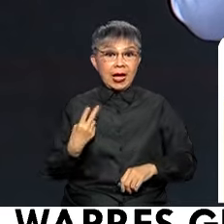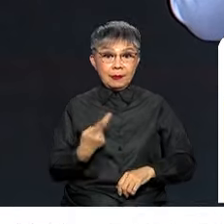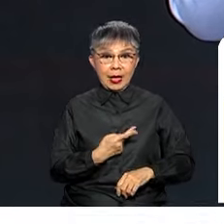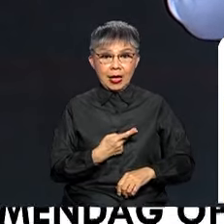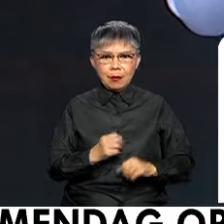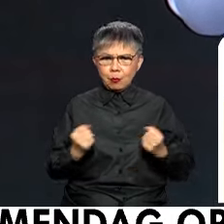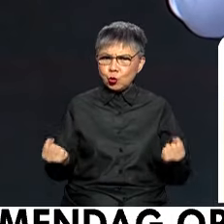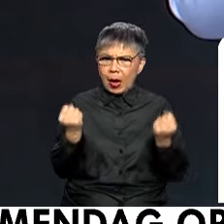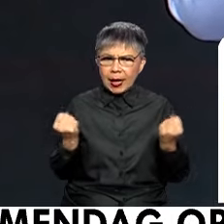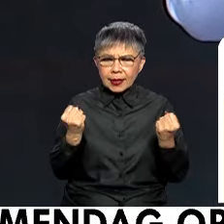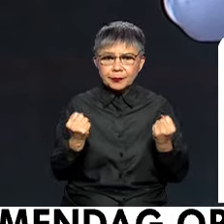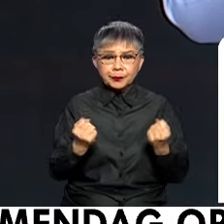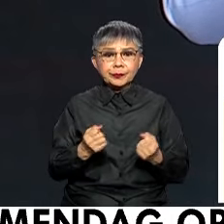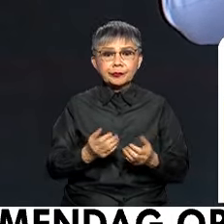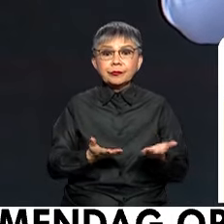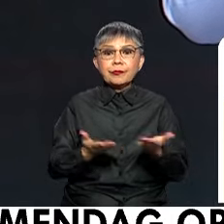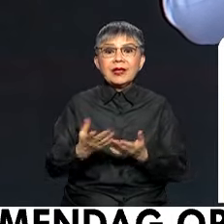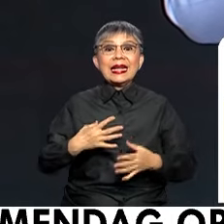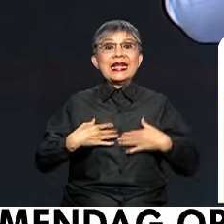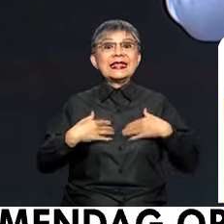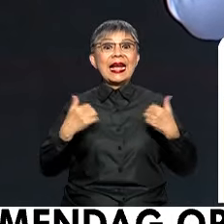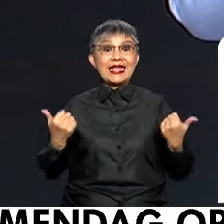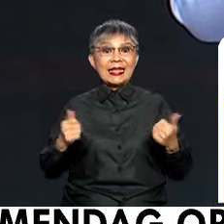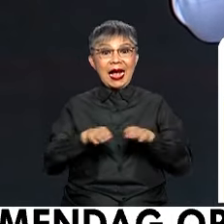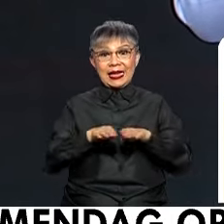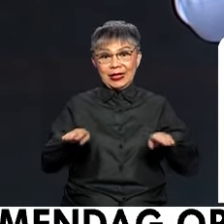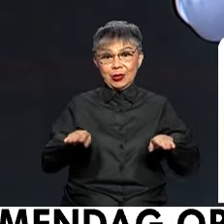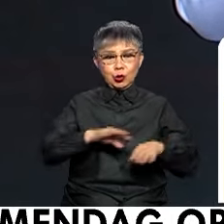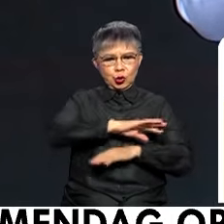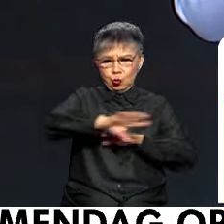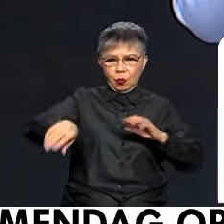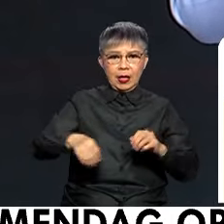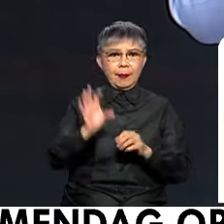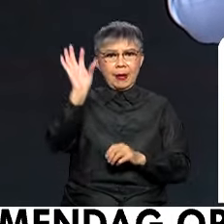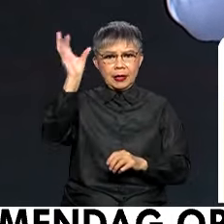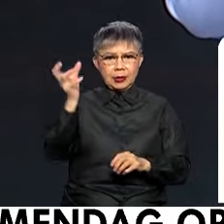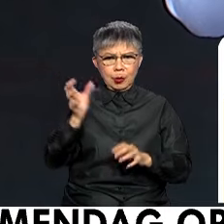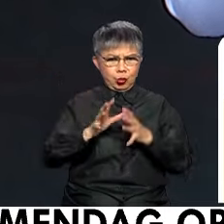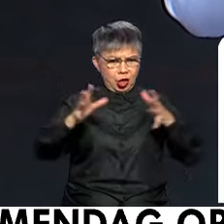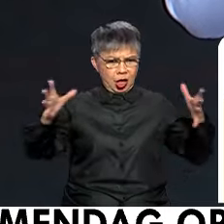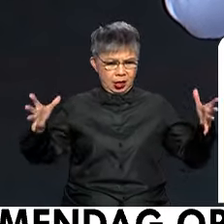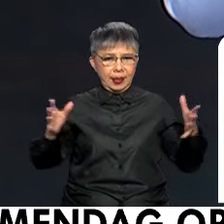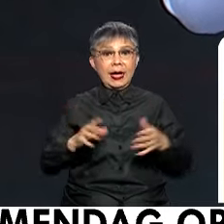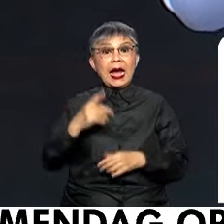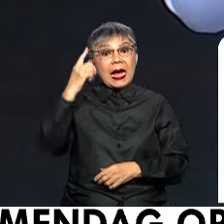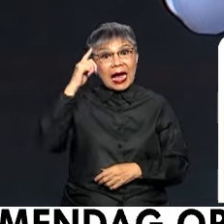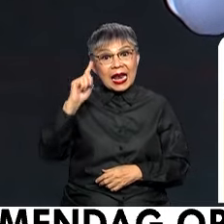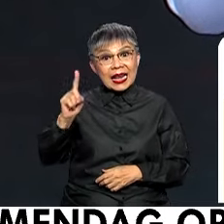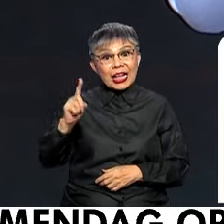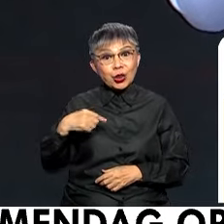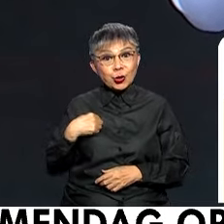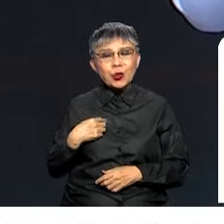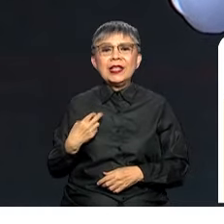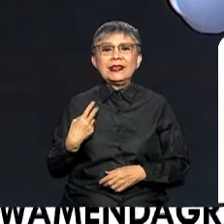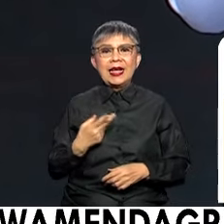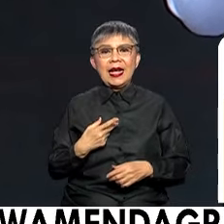akan memperjuangkan Bagaimana pelayanan kesehatan yang berkeadilan untuk wilayah Provinsi Banten yang sangat luas ini oleh karena itu saya